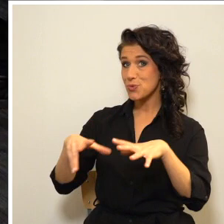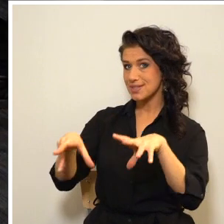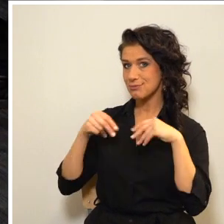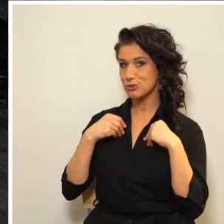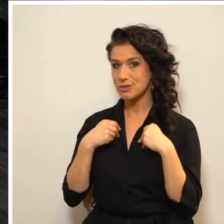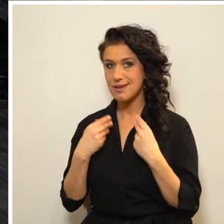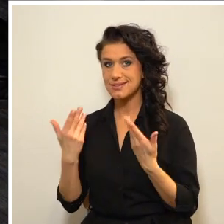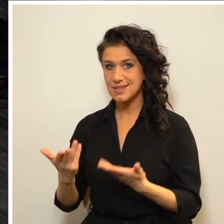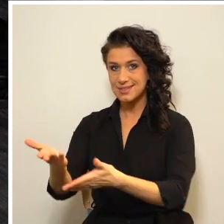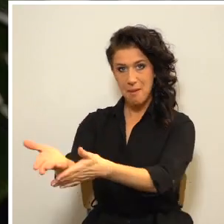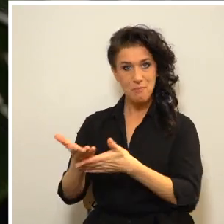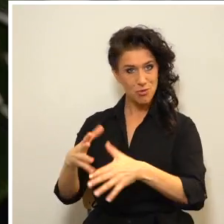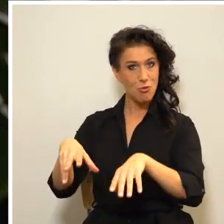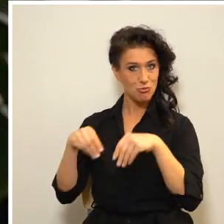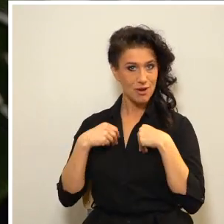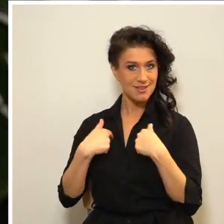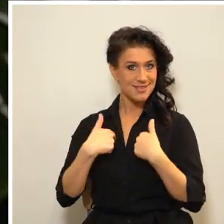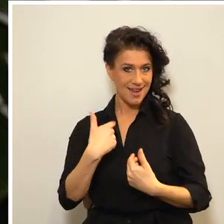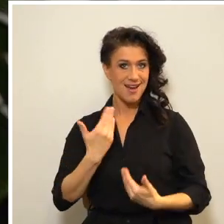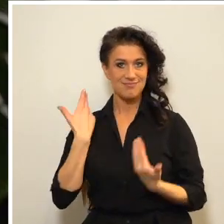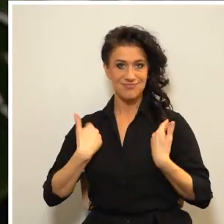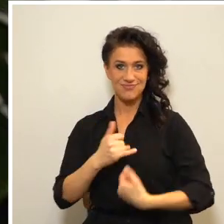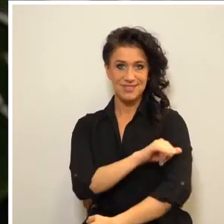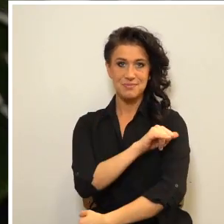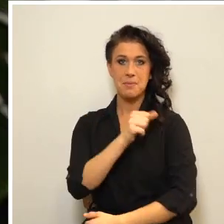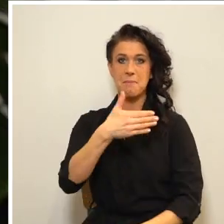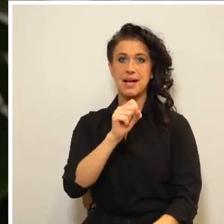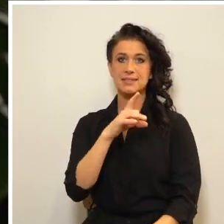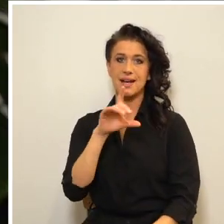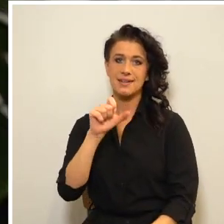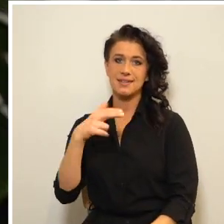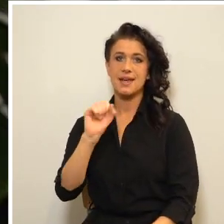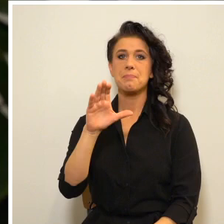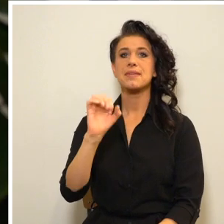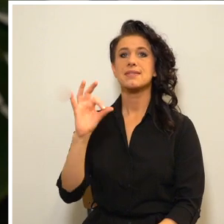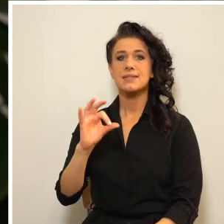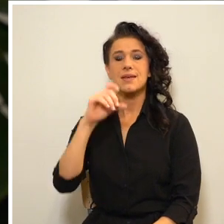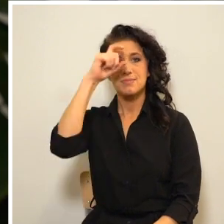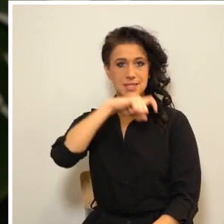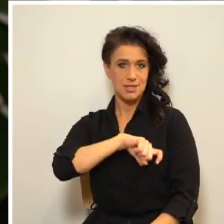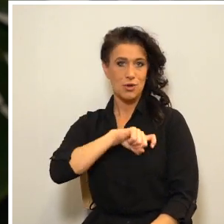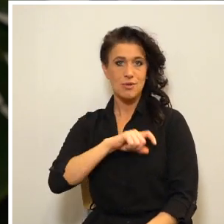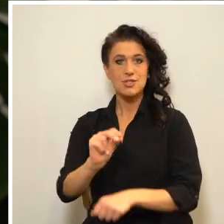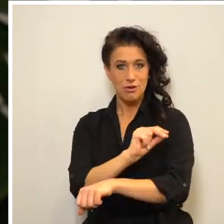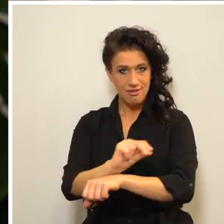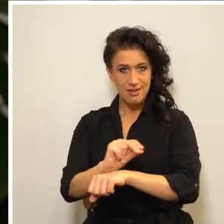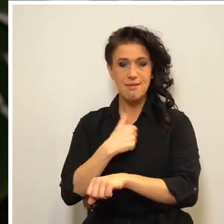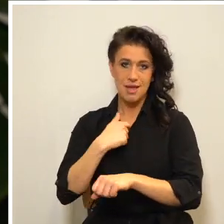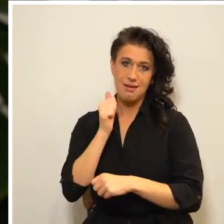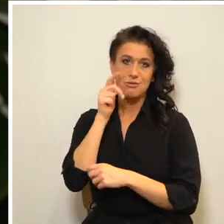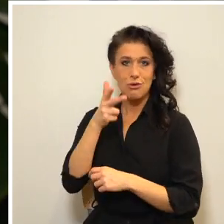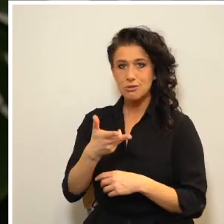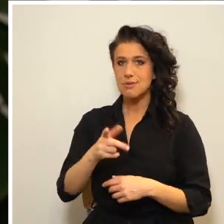przyjęcie za przyjęcie zaproszenia Ja nazywam się Magdalena Bis jestem psycholożka o psychoterapeutką A na co dzień